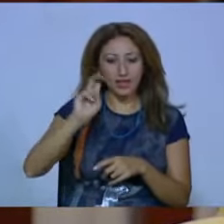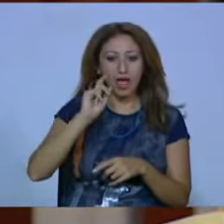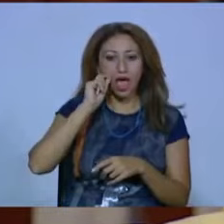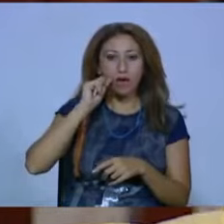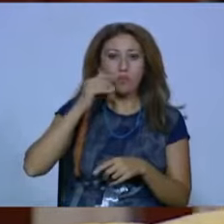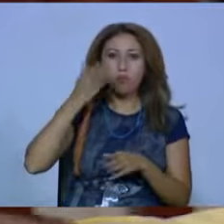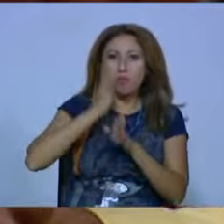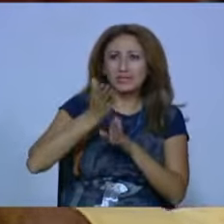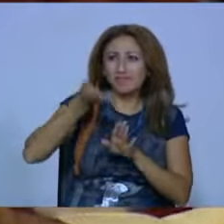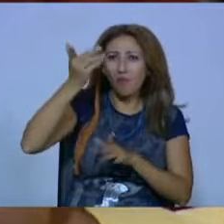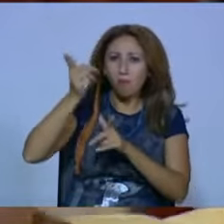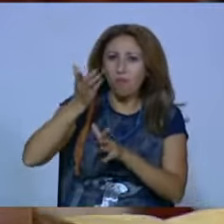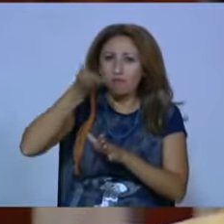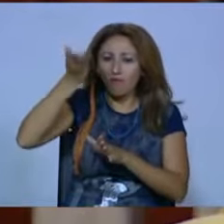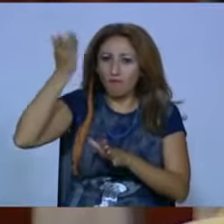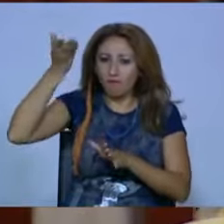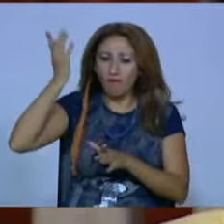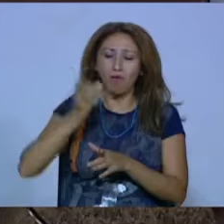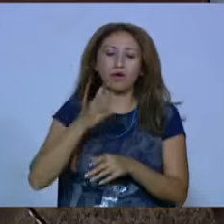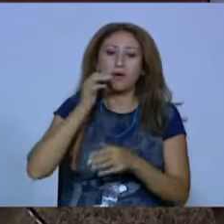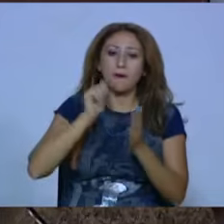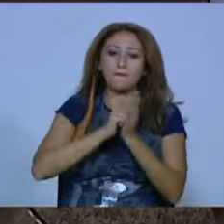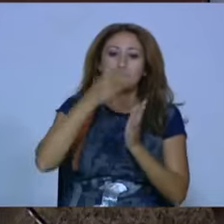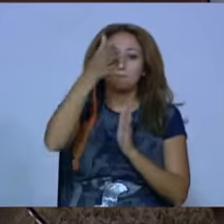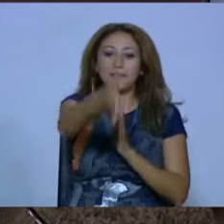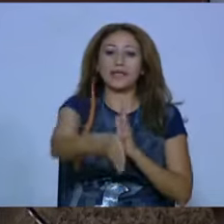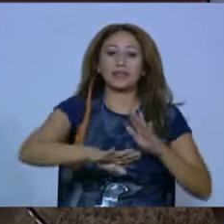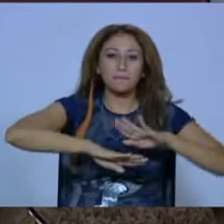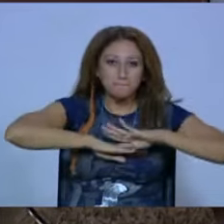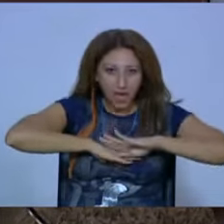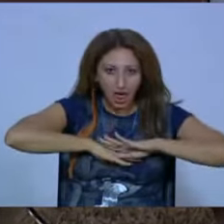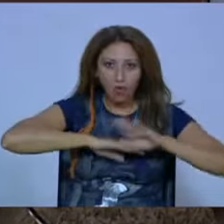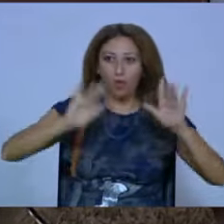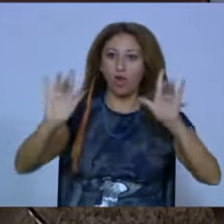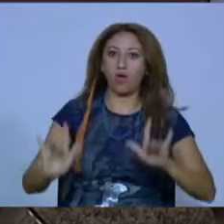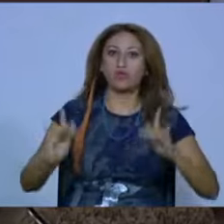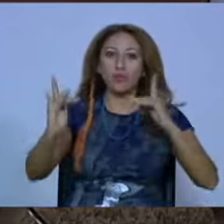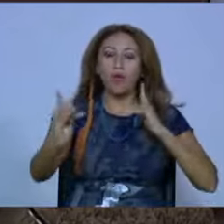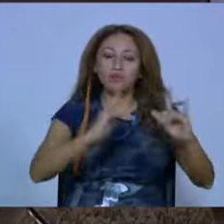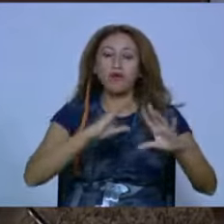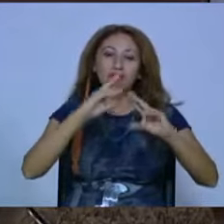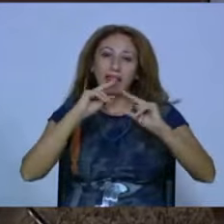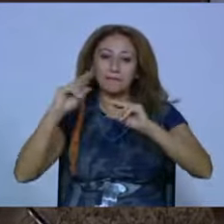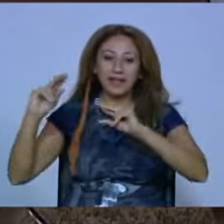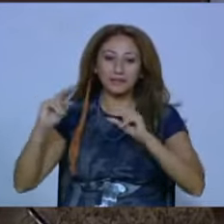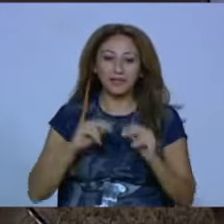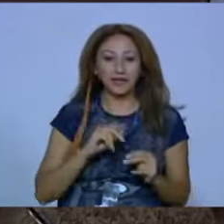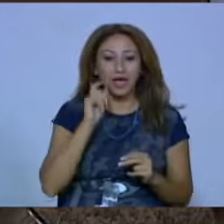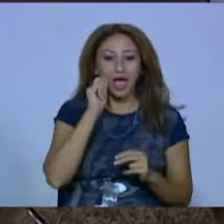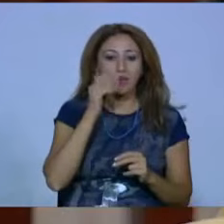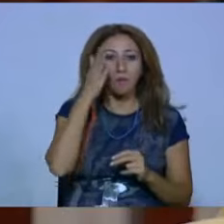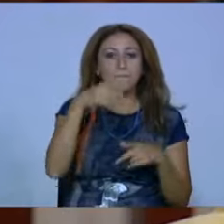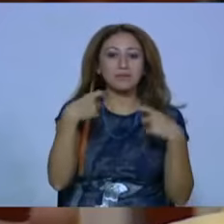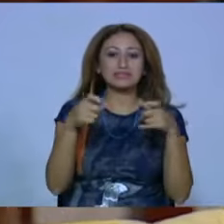في البلكونه دي يقعدوا. الاستاذ سعيد صالح طبعا الاستاذ سعيد صالح والاستاذ عادل امام والاستاذ صلاح السعدني كل دول كانوا بيجوا لابويا في مصر